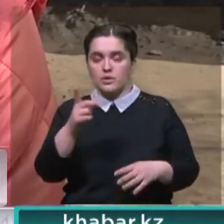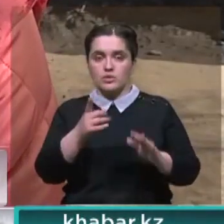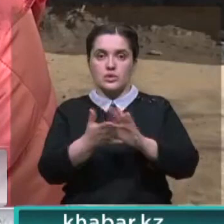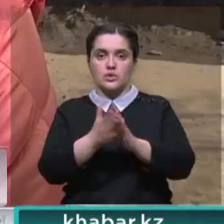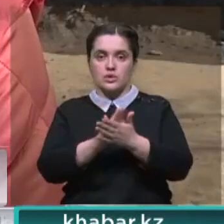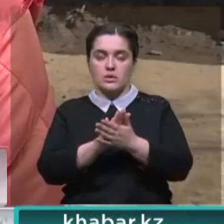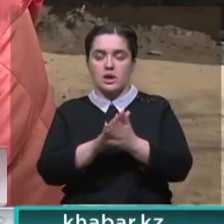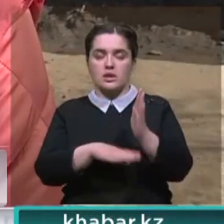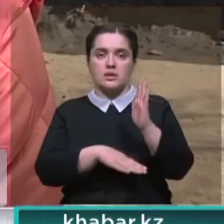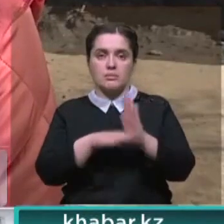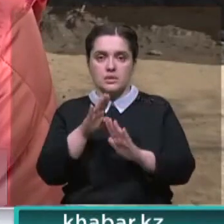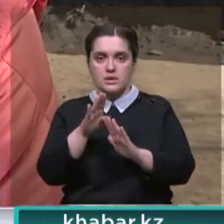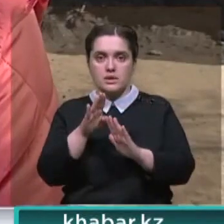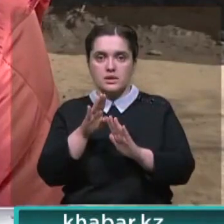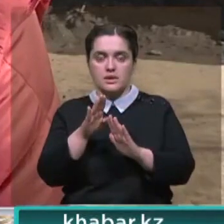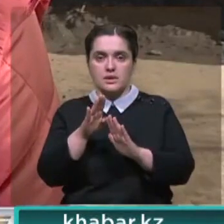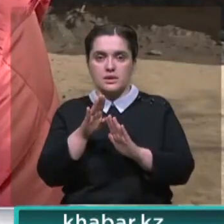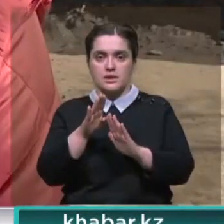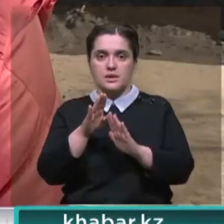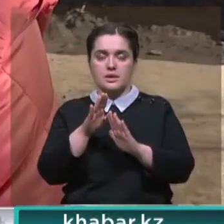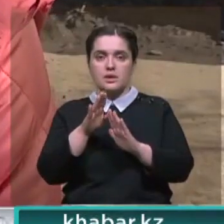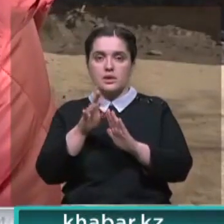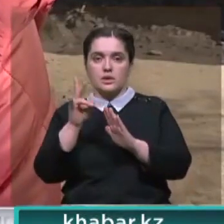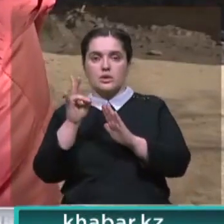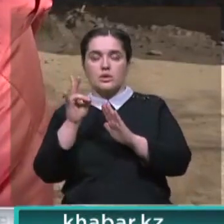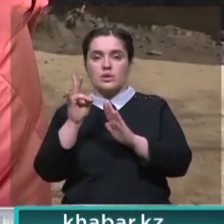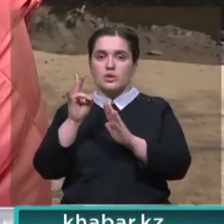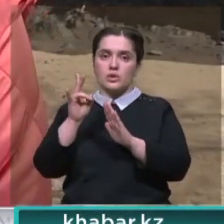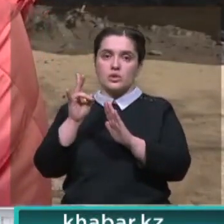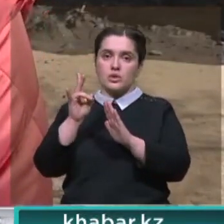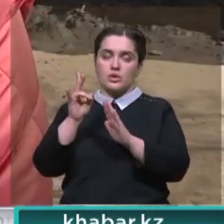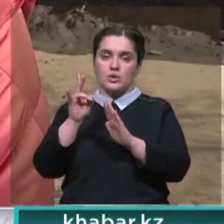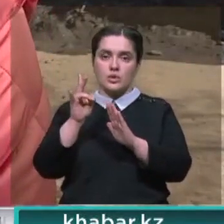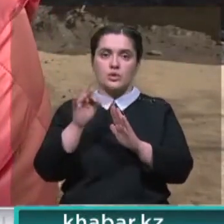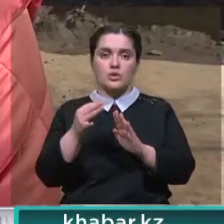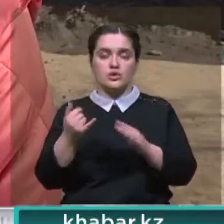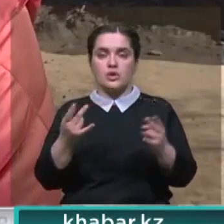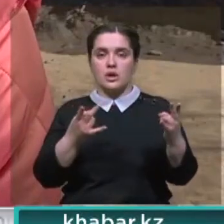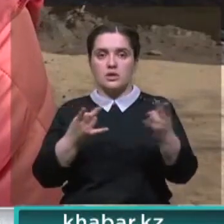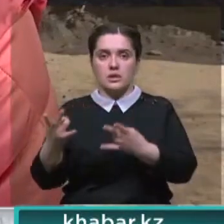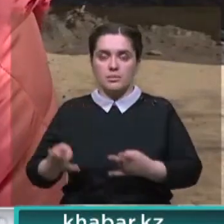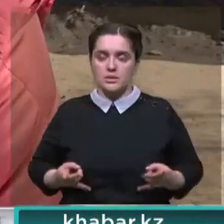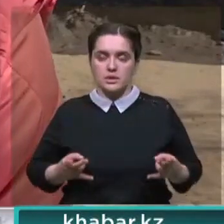ситуация стабилизирована. Но понятное дело, что сейчас необходимо думать о последствиях.